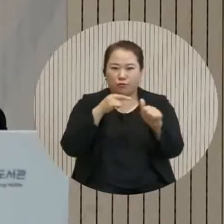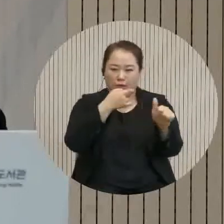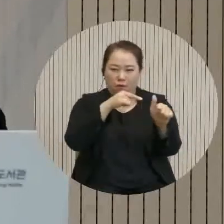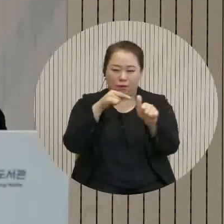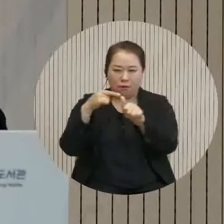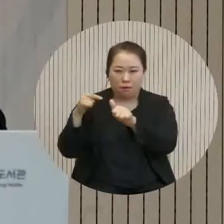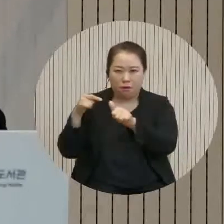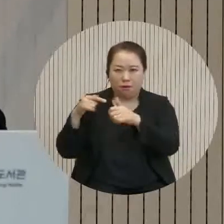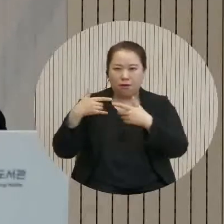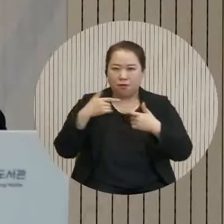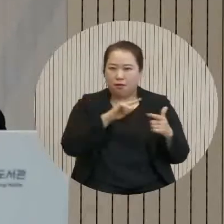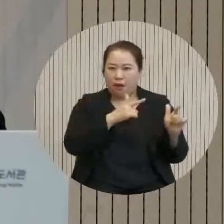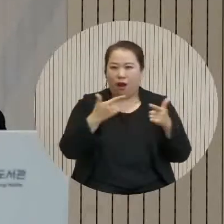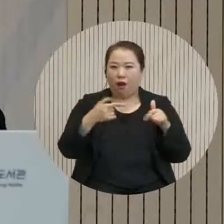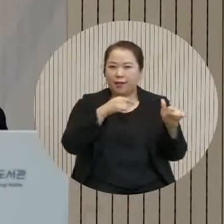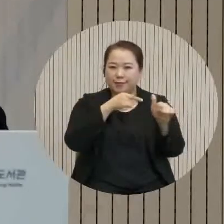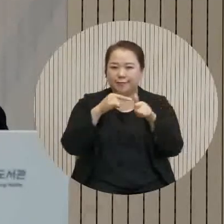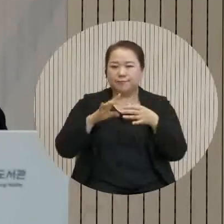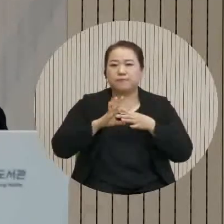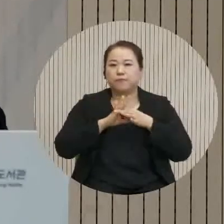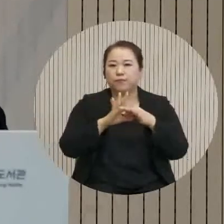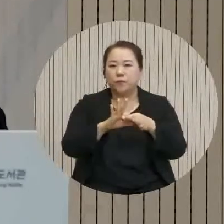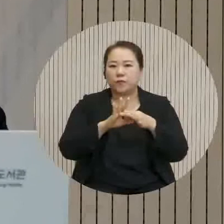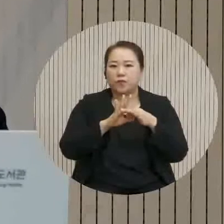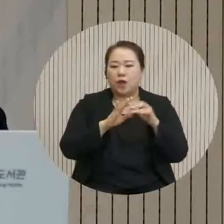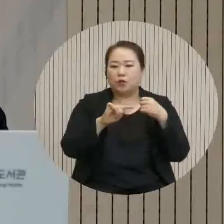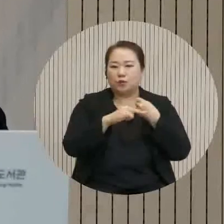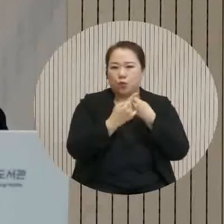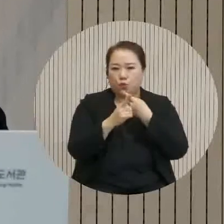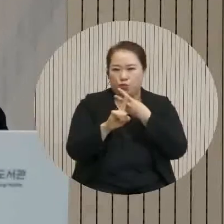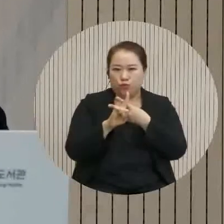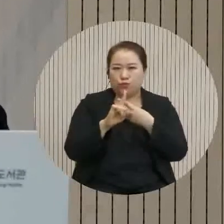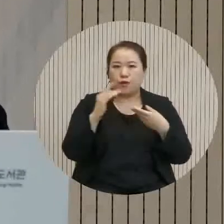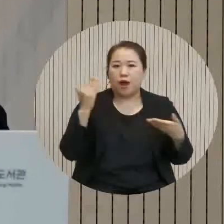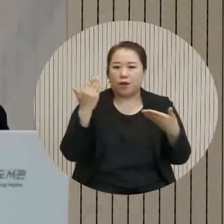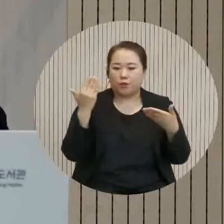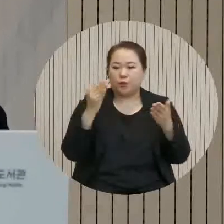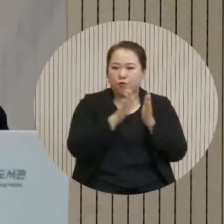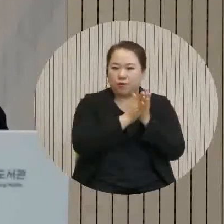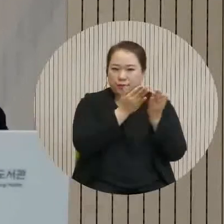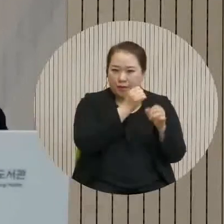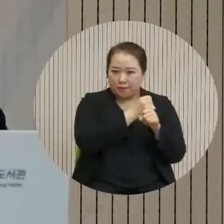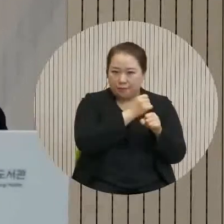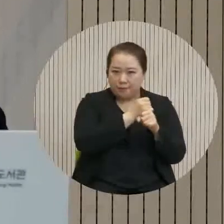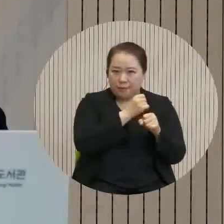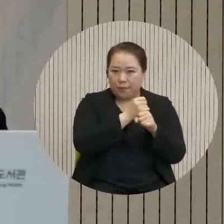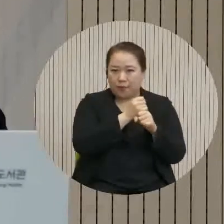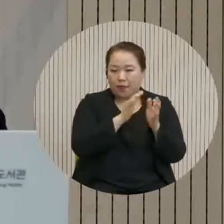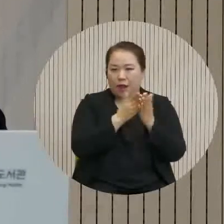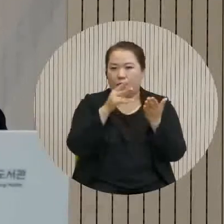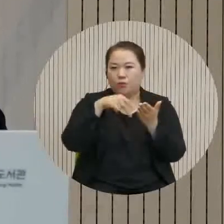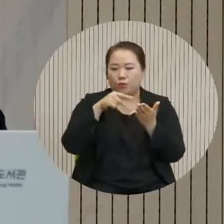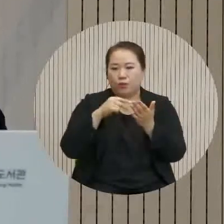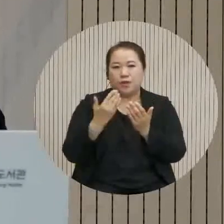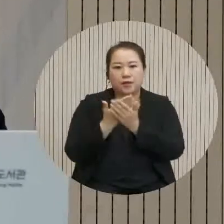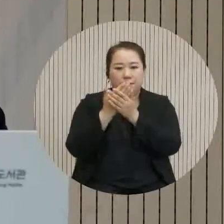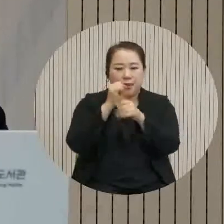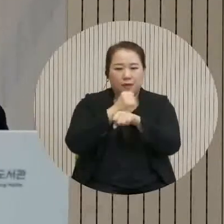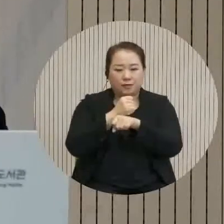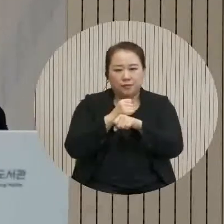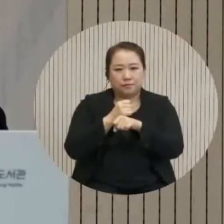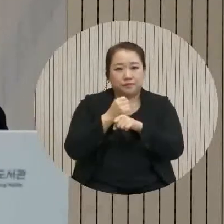교육, 게임 교육 등과 관련하여 초중등학교 학생용 교재와 교사용 지도서를 개발하셨습니다.